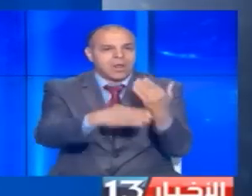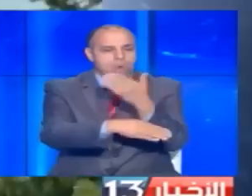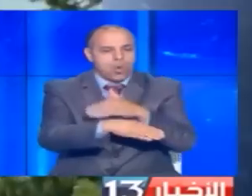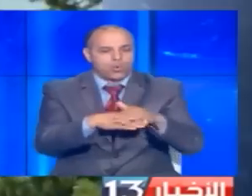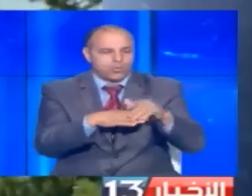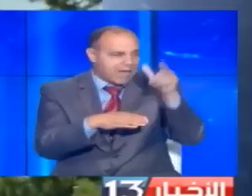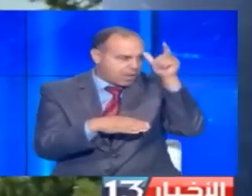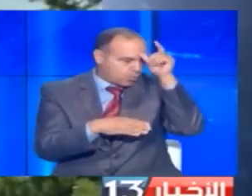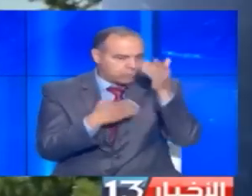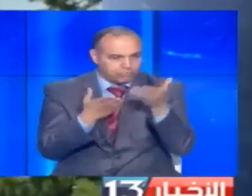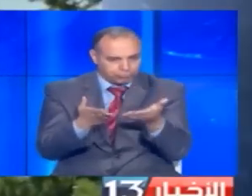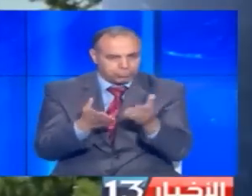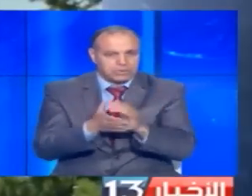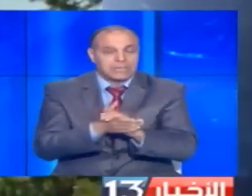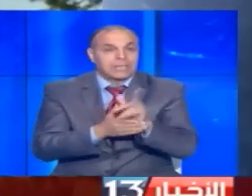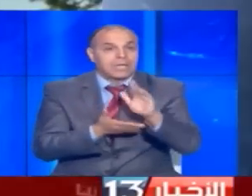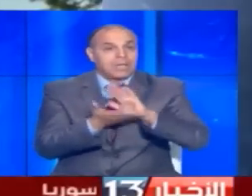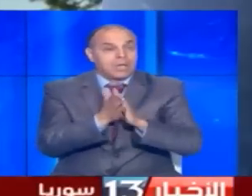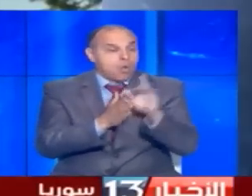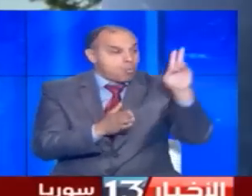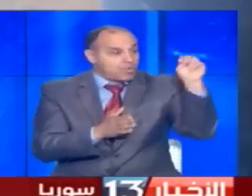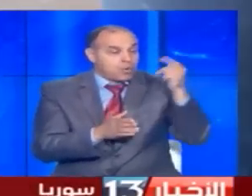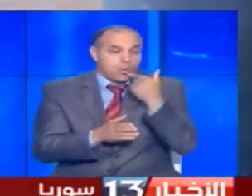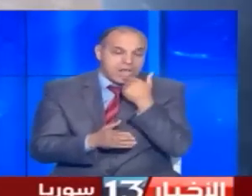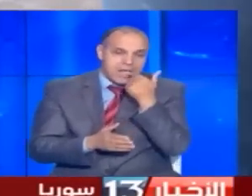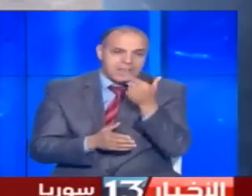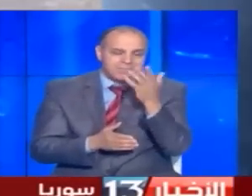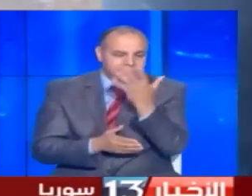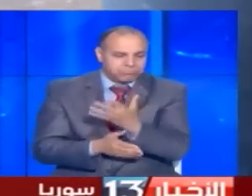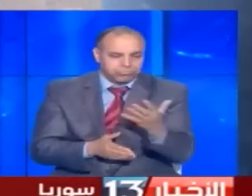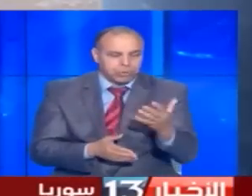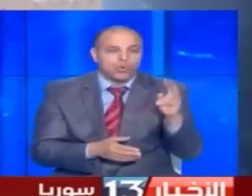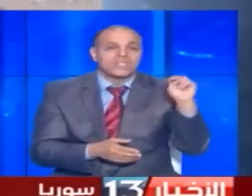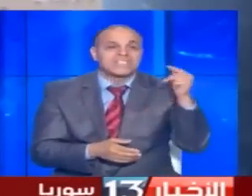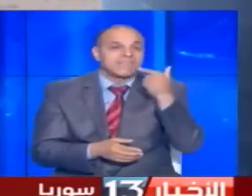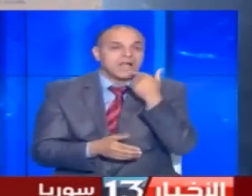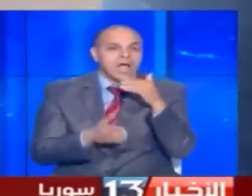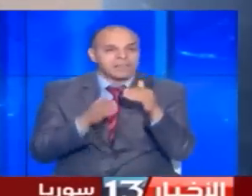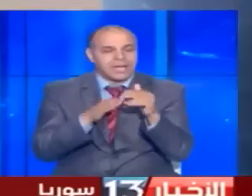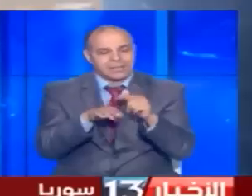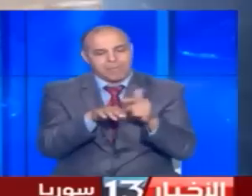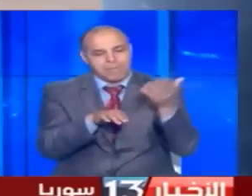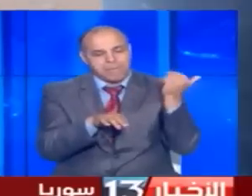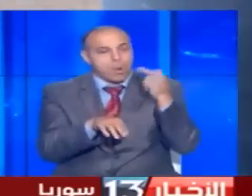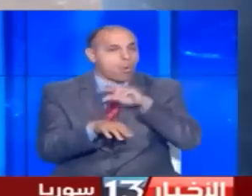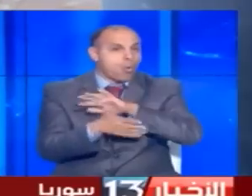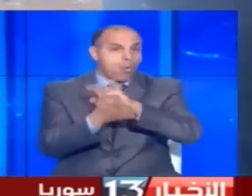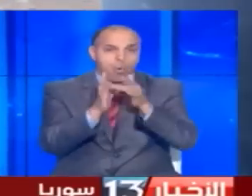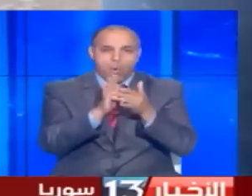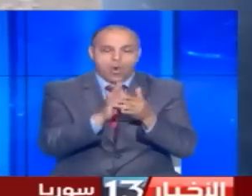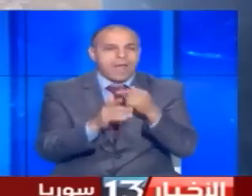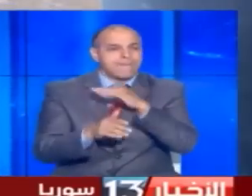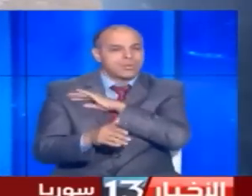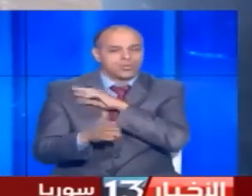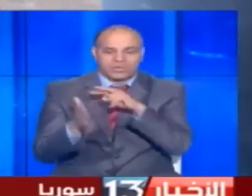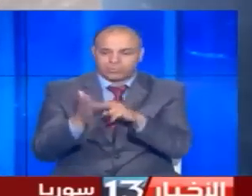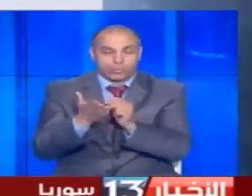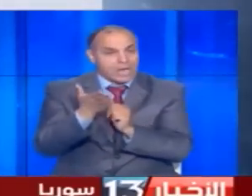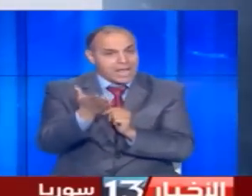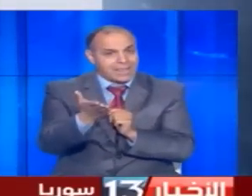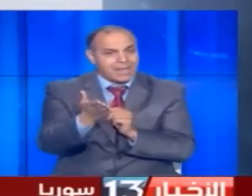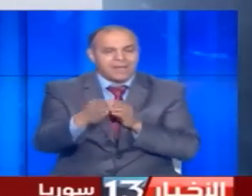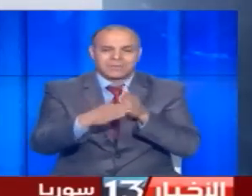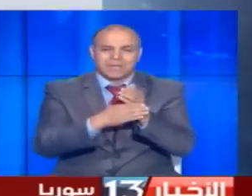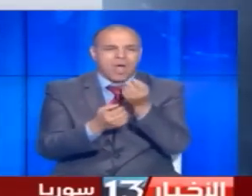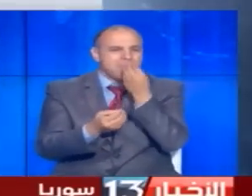مع الأردن. وكانت منظمة الأمم المتحدة للطفولة اليونيسف دعت في وقت سابق جميع الأطراف الفاعلة في سوريا